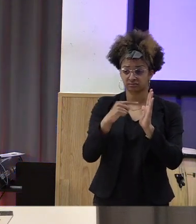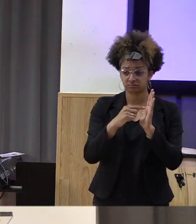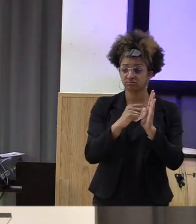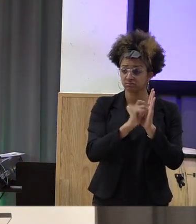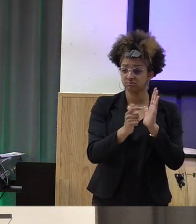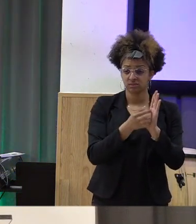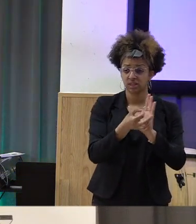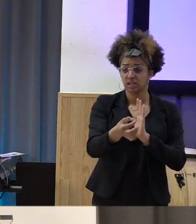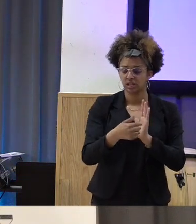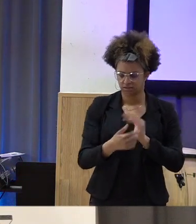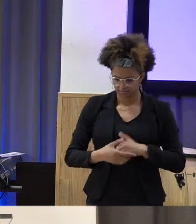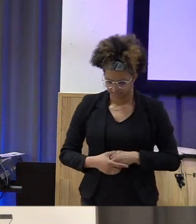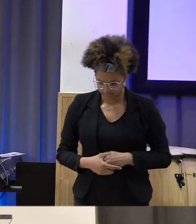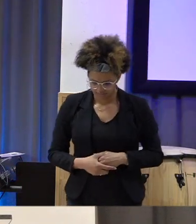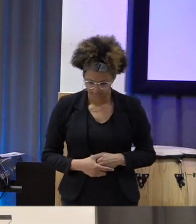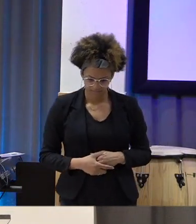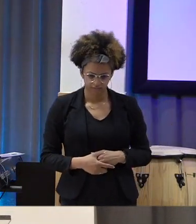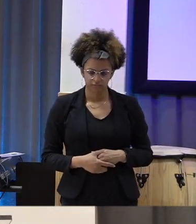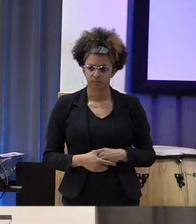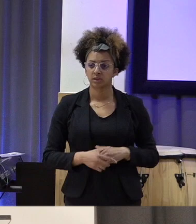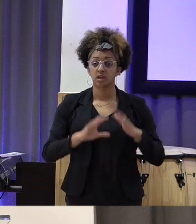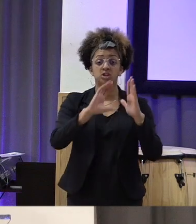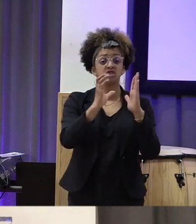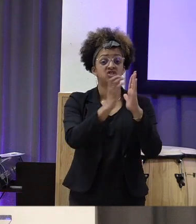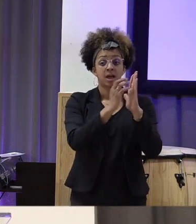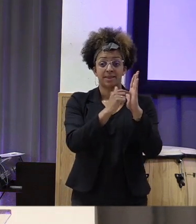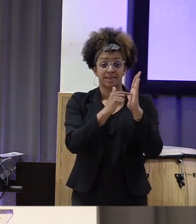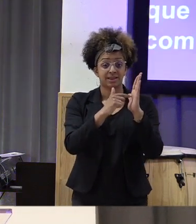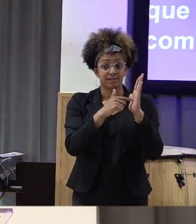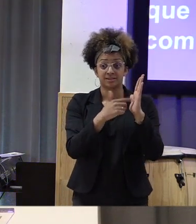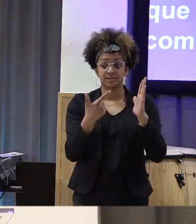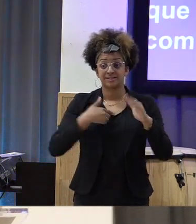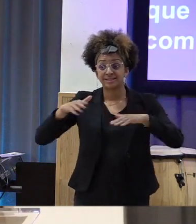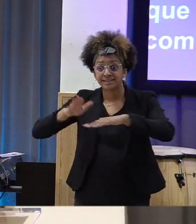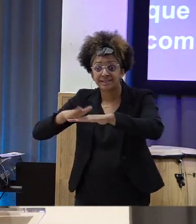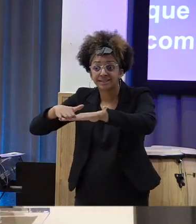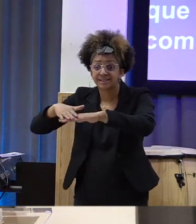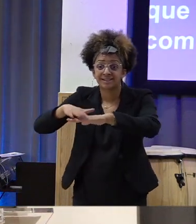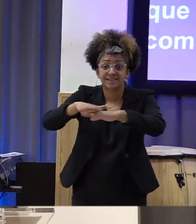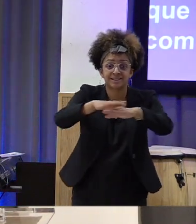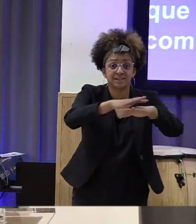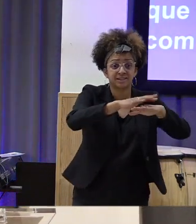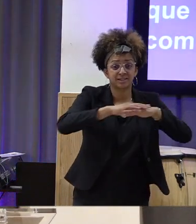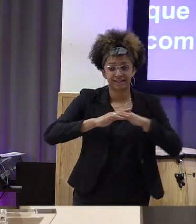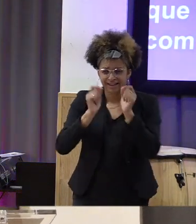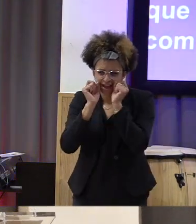J'appelle ce chapitre « Appel aux croyants de se